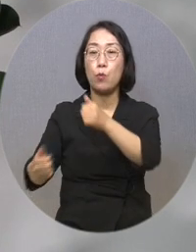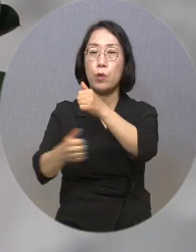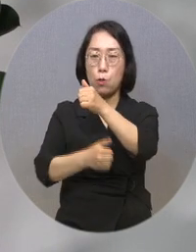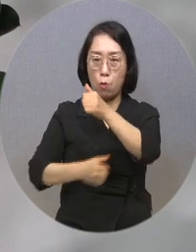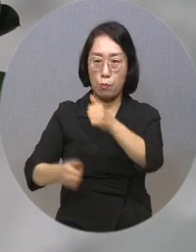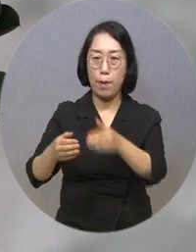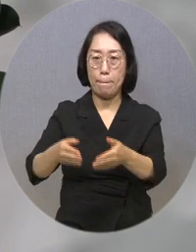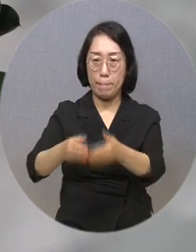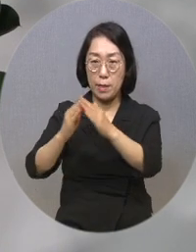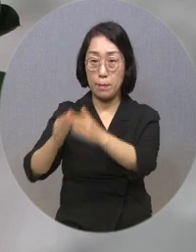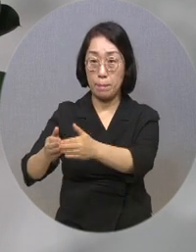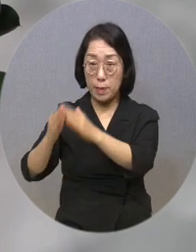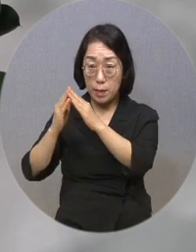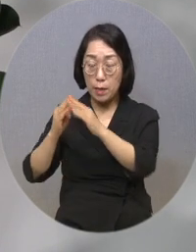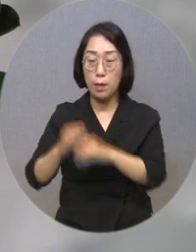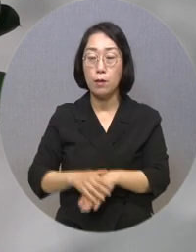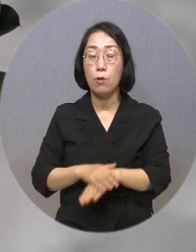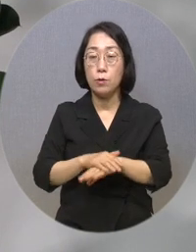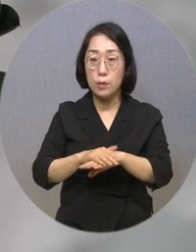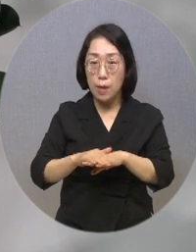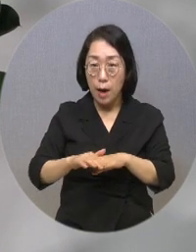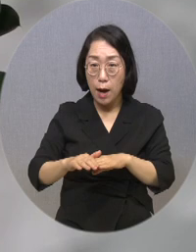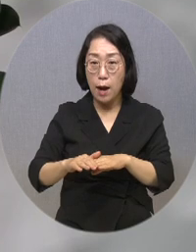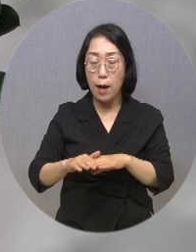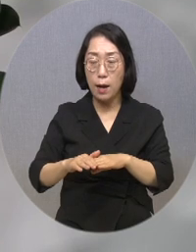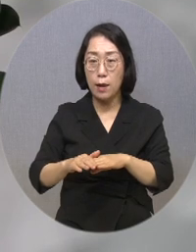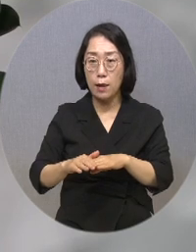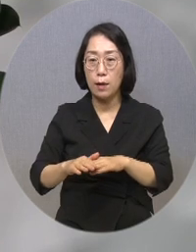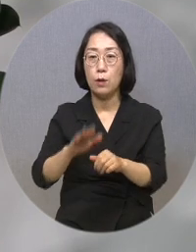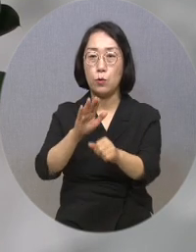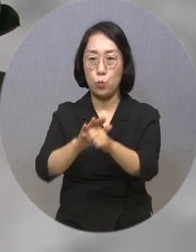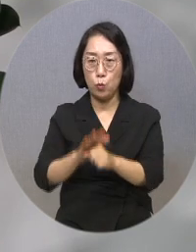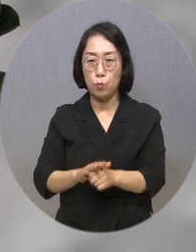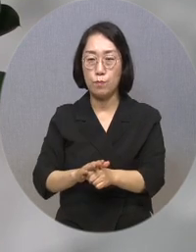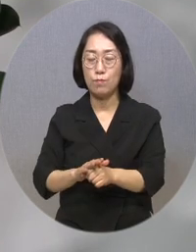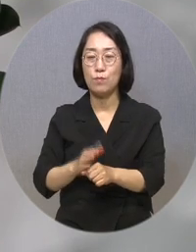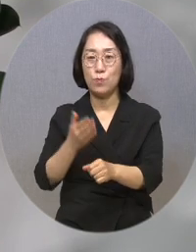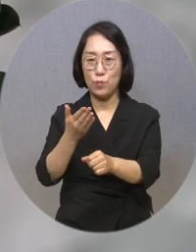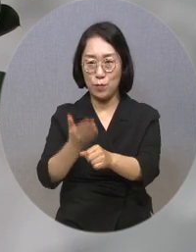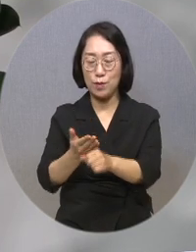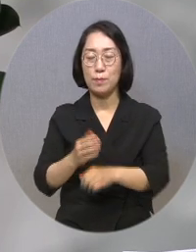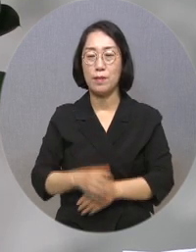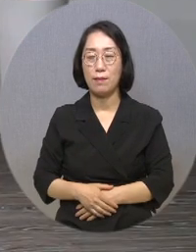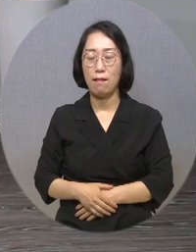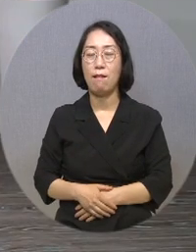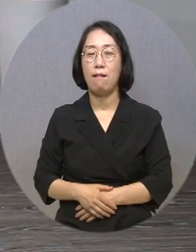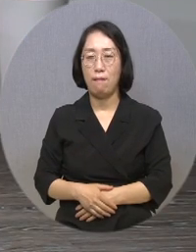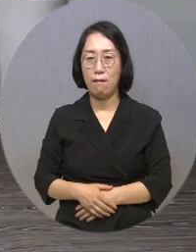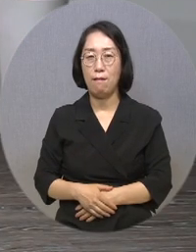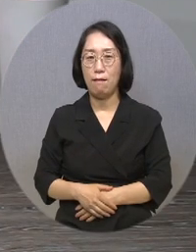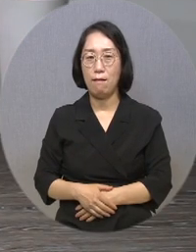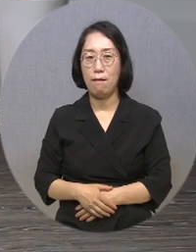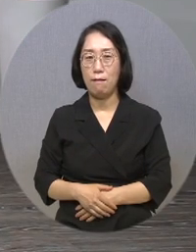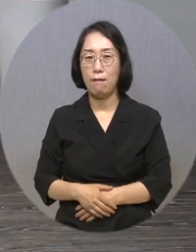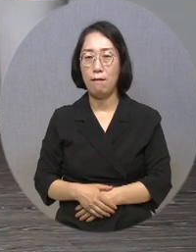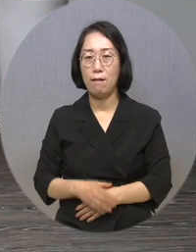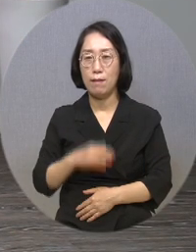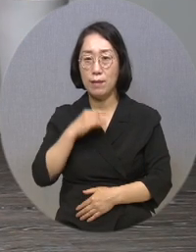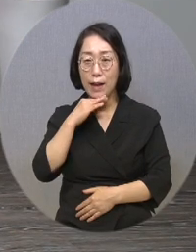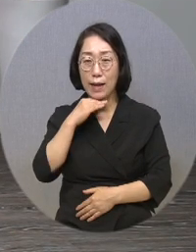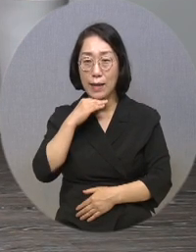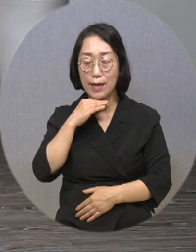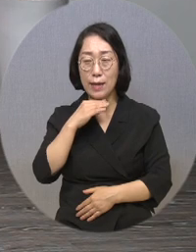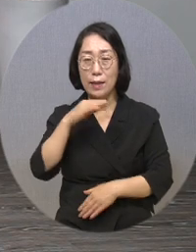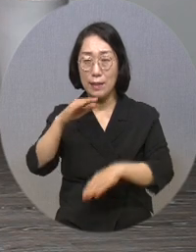분쟁에 어느 정도 조정할 수 있는 기틀을 마련했던 것이 가장 기억이 남습니다. 각 연령층을 위해서